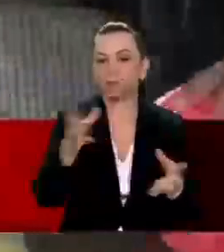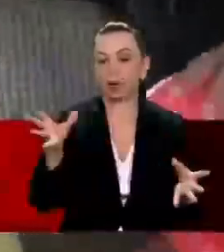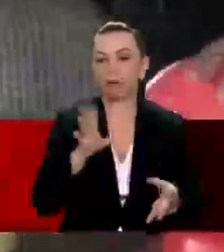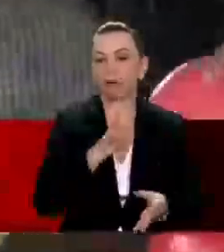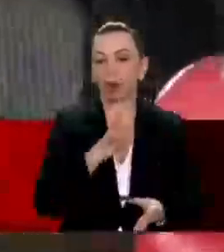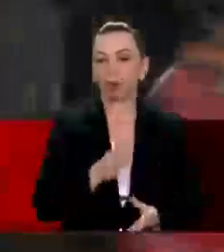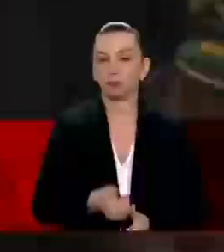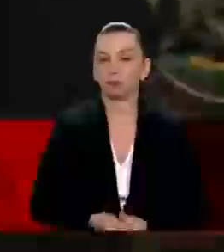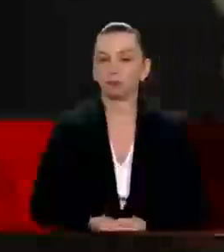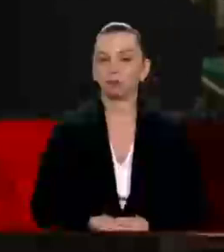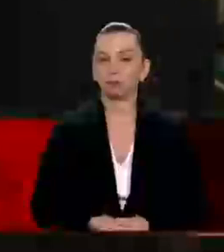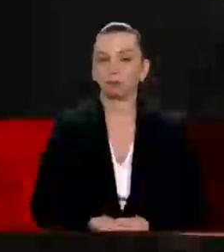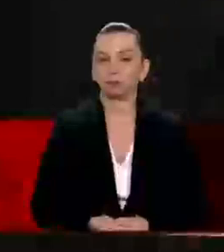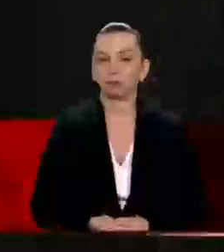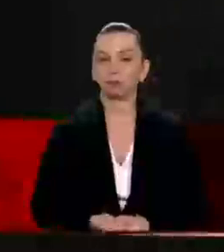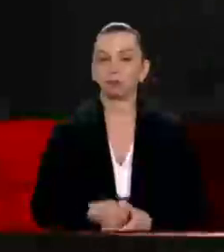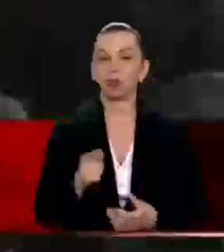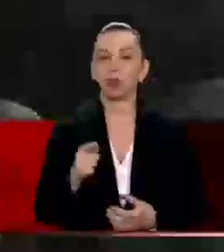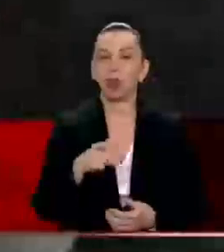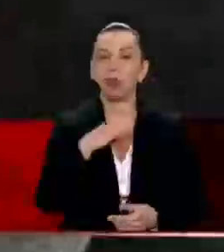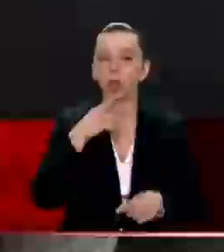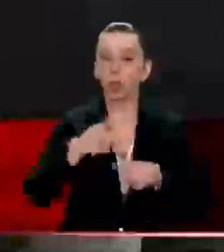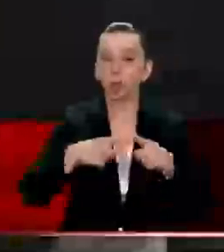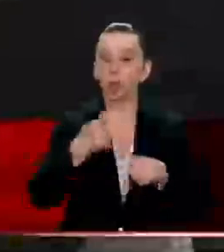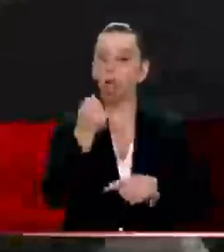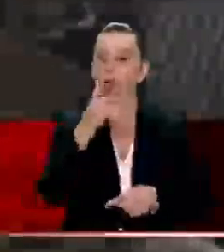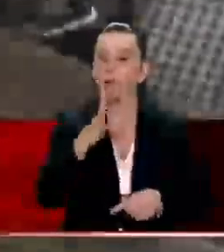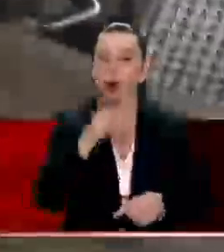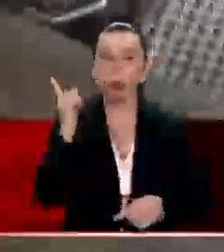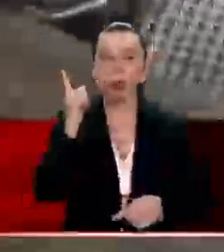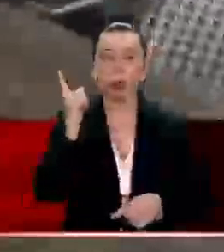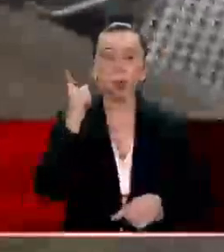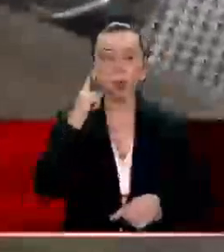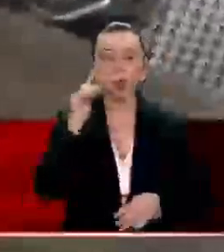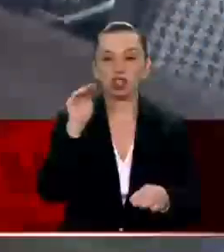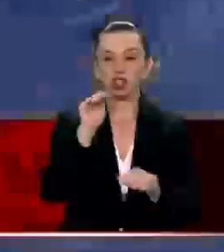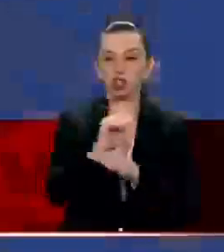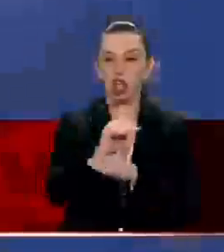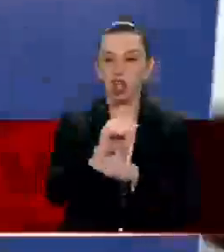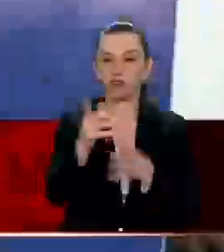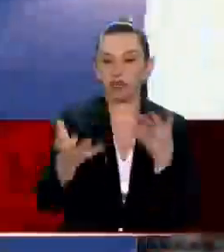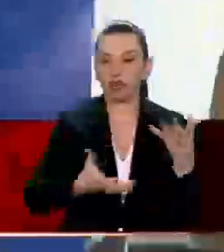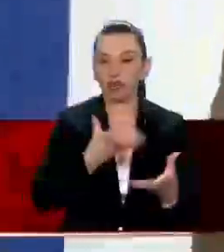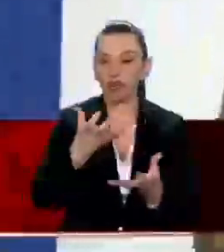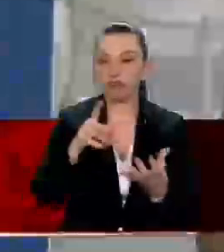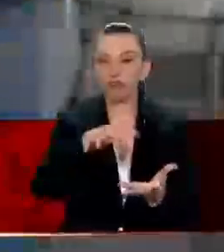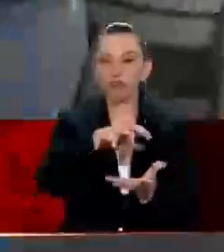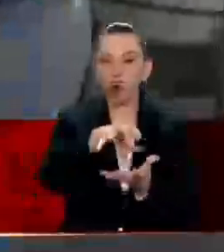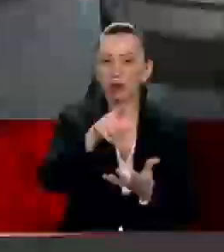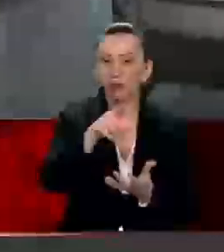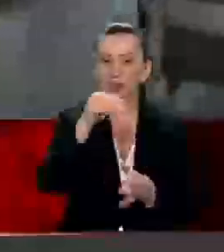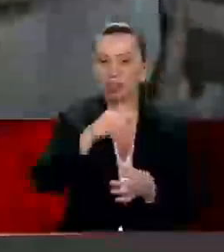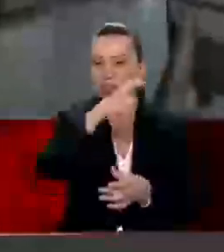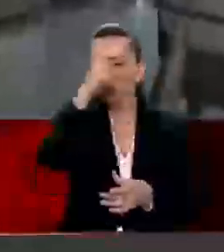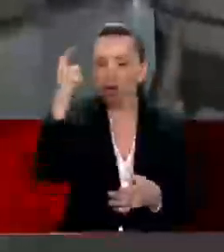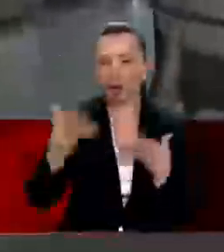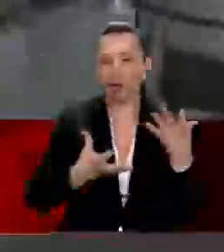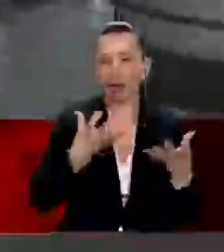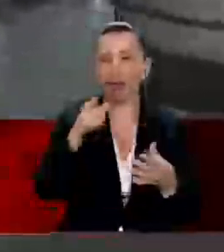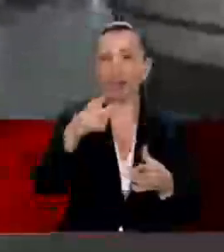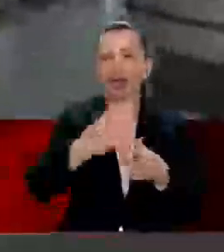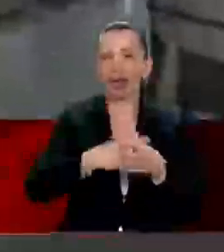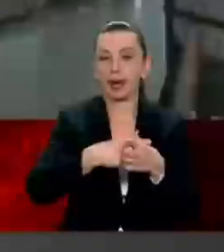Ne demek, ne demek? Kuşbaşı etli nohut yapacağız. Ünlü şef Ömür Akkor bölgede depremzedelere sıcak yemek çıkarıyor. Burası kiralandı